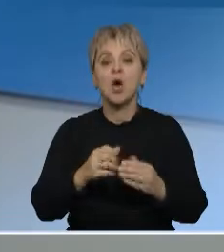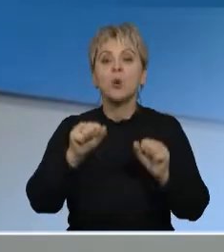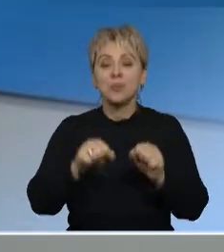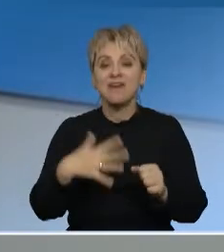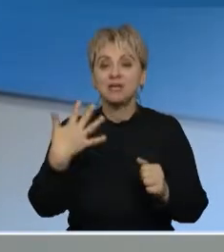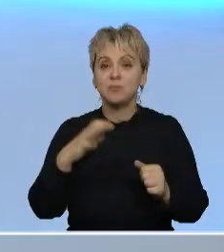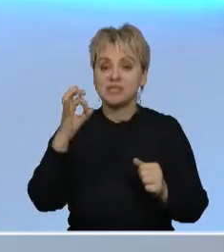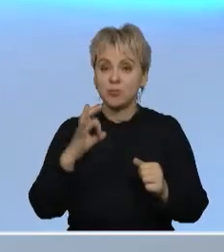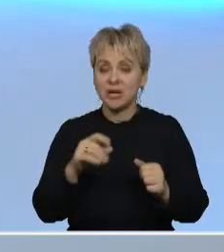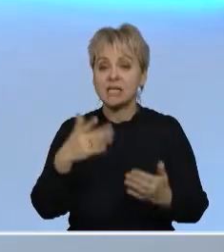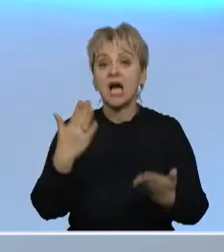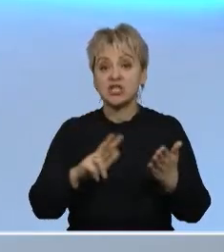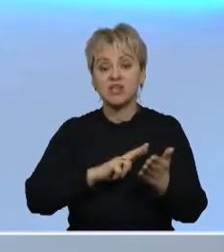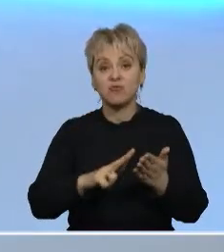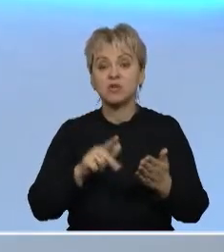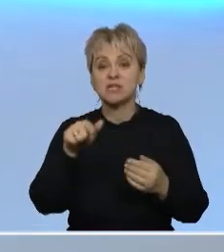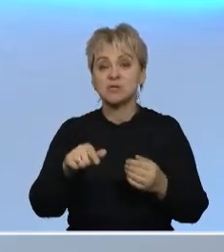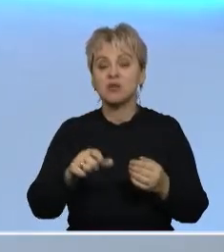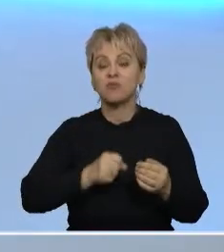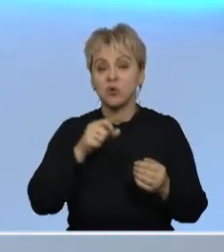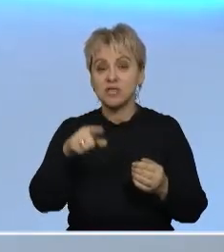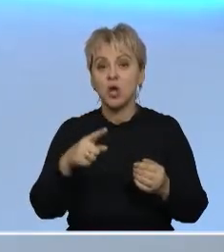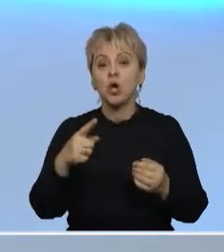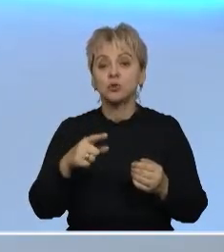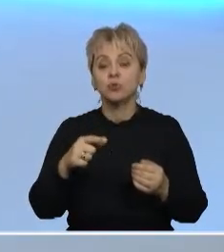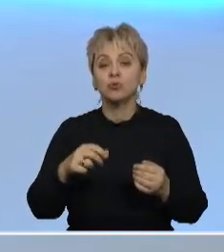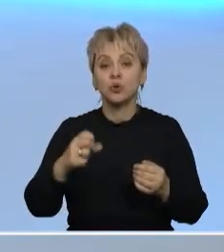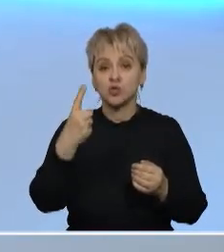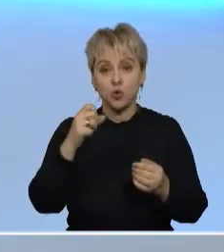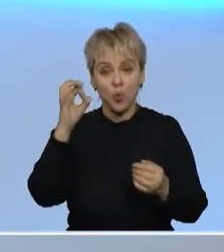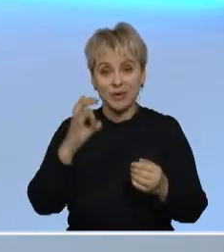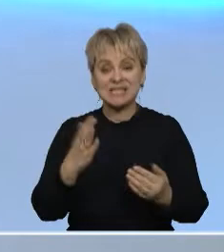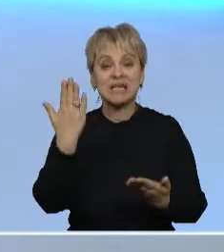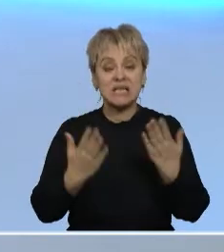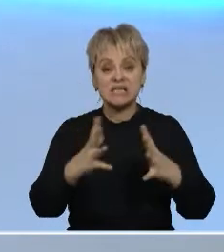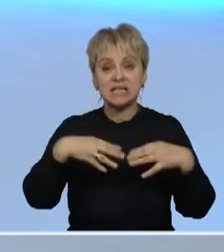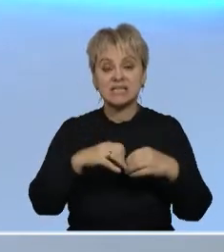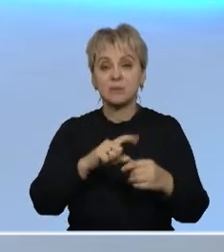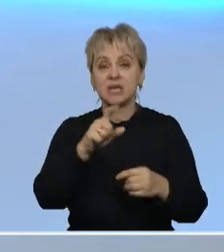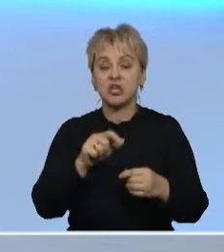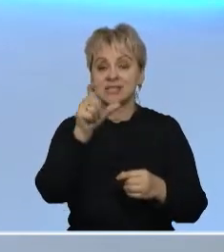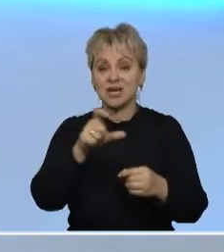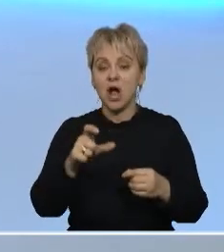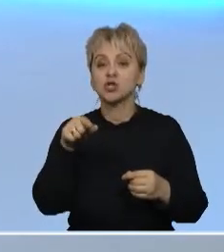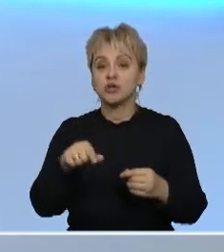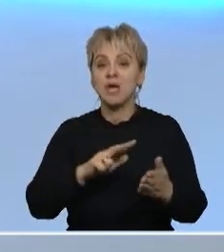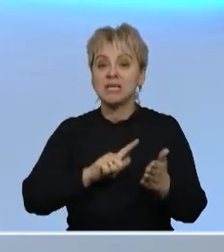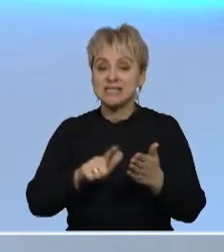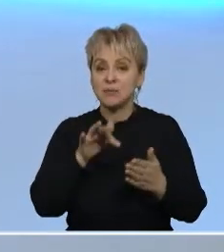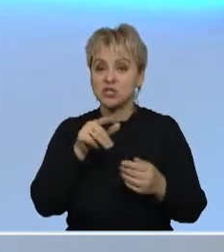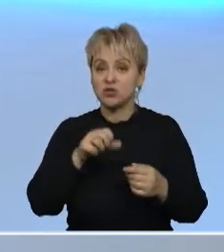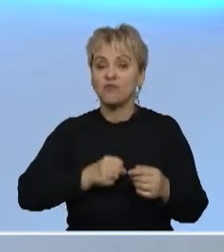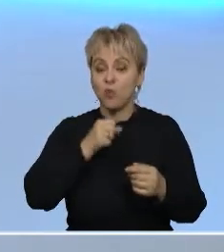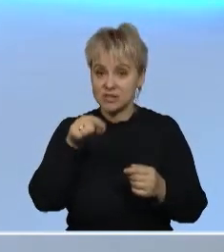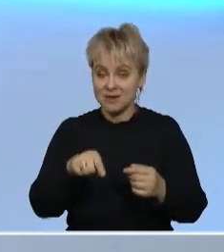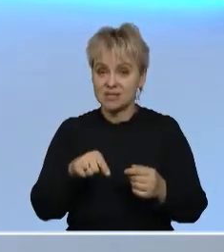50%. Если достиг 80% возраста, 100%. Если семья из граждан, достигших 70-летнего возраста,